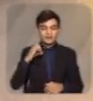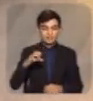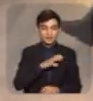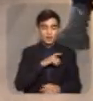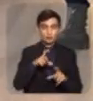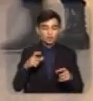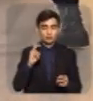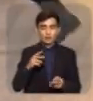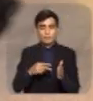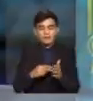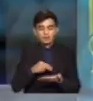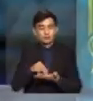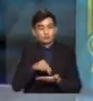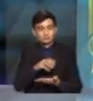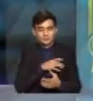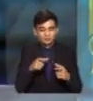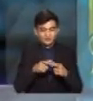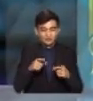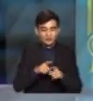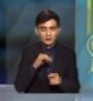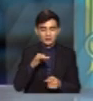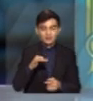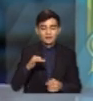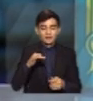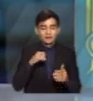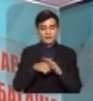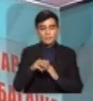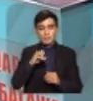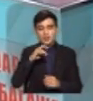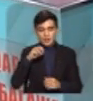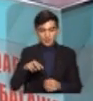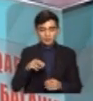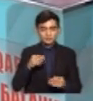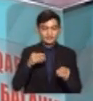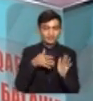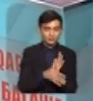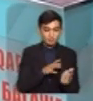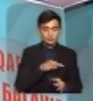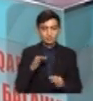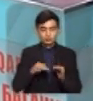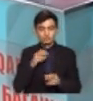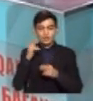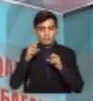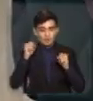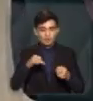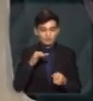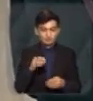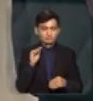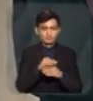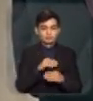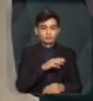приобрели билеты в авиакомпании, имеют право на взыскание материального и морального ущерба через судебные органы, добавили в